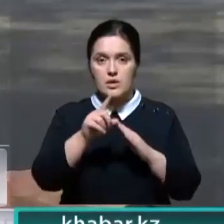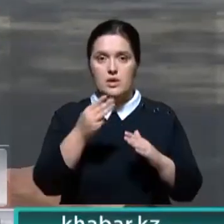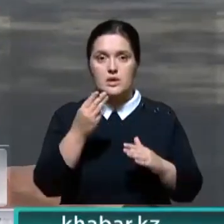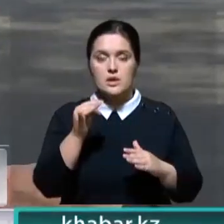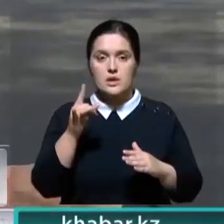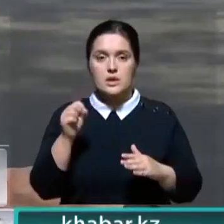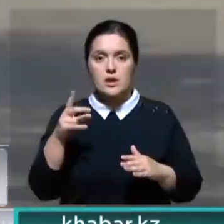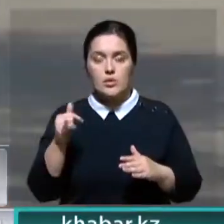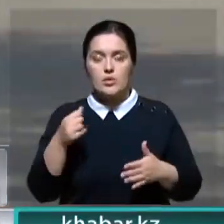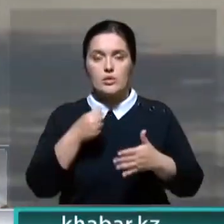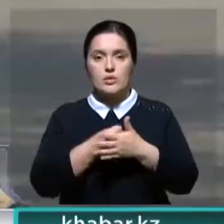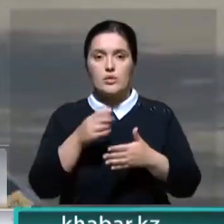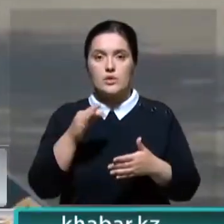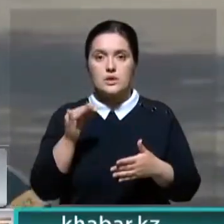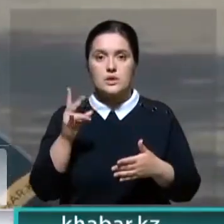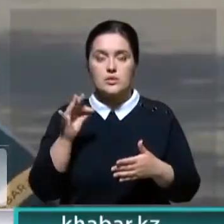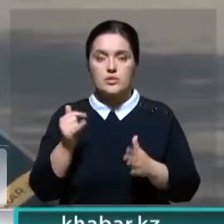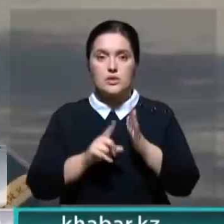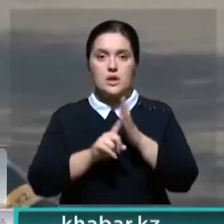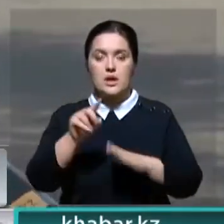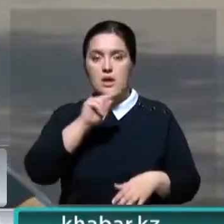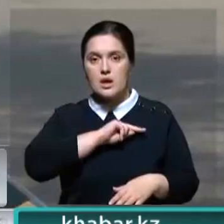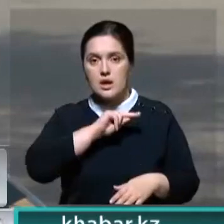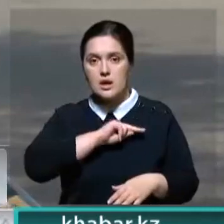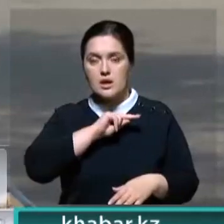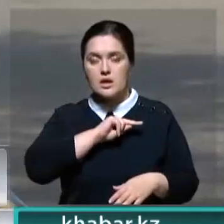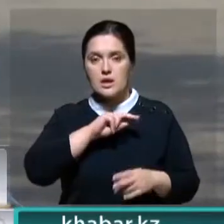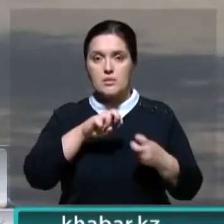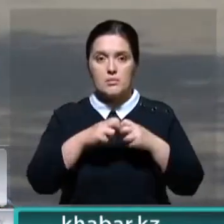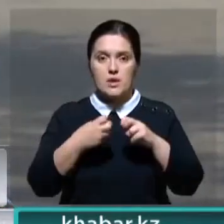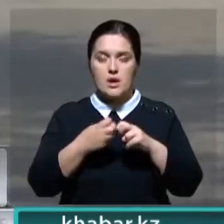Чингерлау до Озинок. Сейчас началась проблема с битумом уже, то, что вагонов нет.